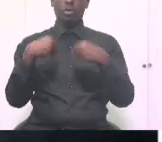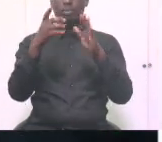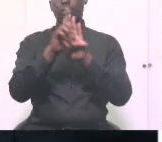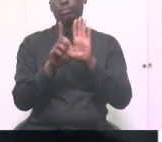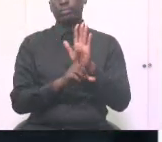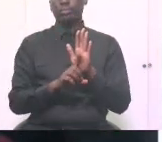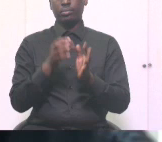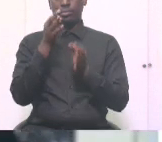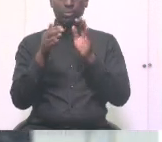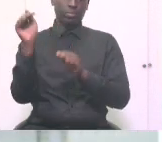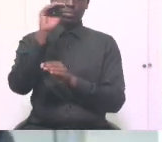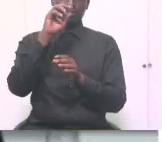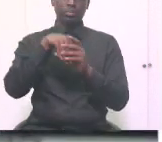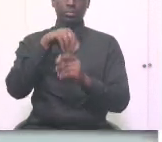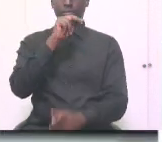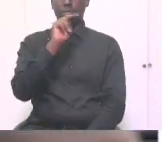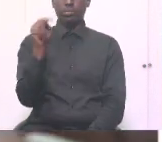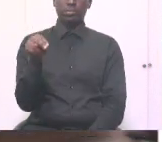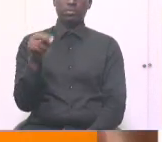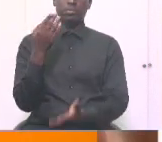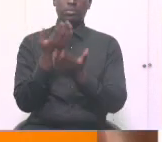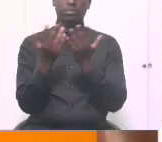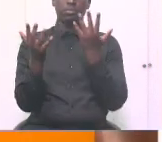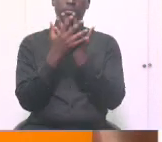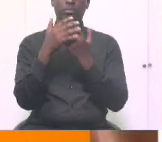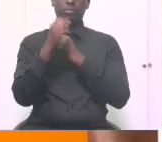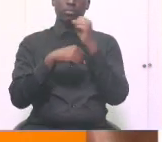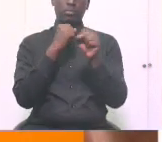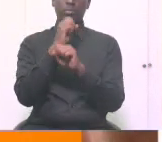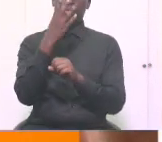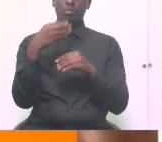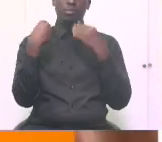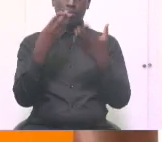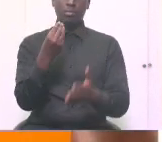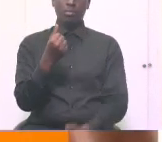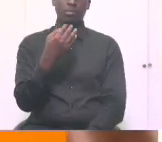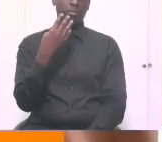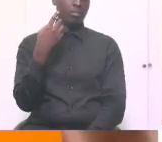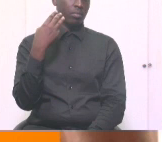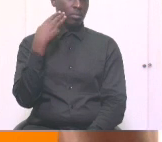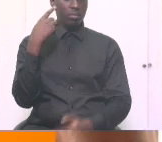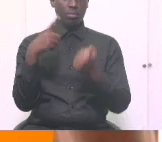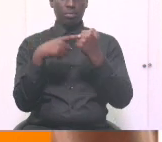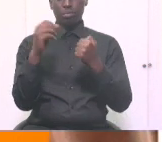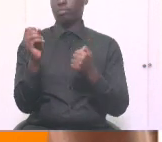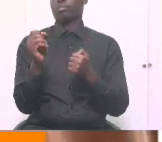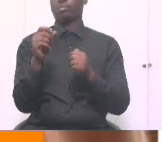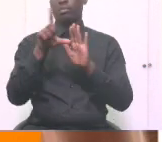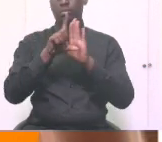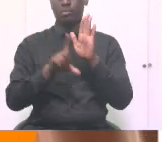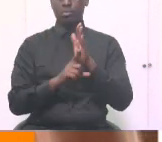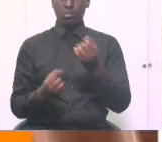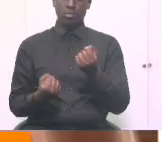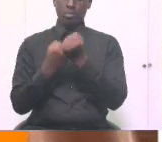n'itegeko. Urukiko rwisumbuye rwa Nyarugenge rwe rwamukatiye gufunga imyaka ine no gutanga ihazabu ya 60 million. Abanyamategeko